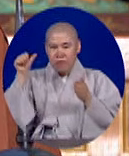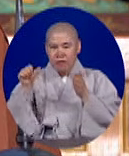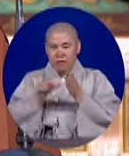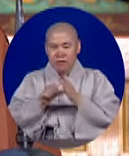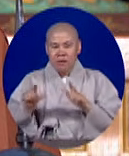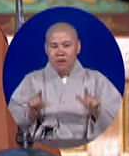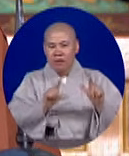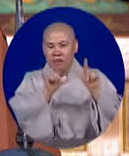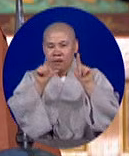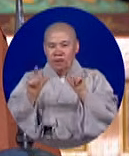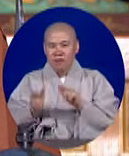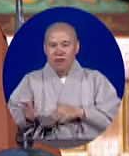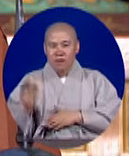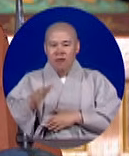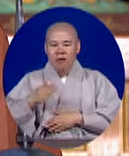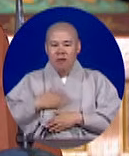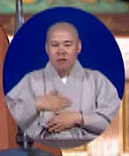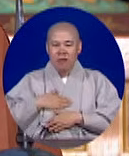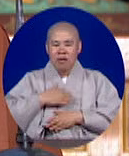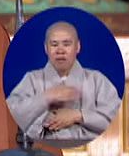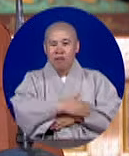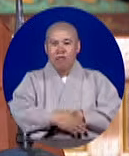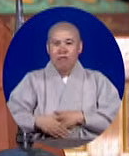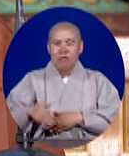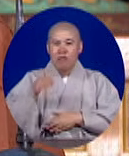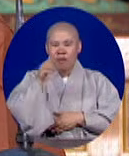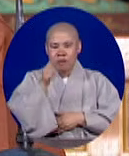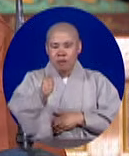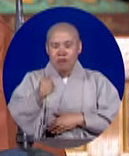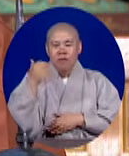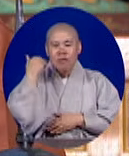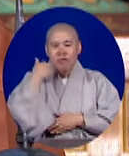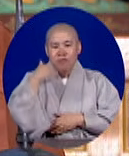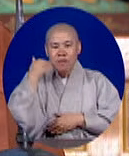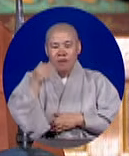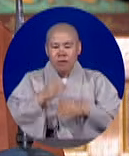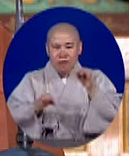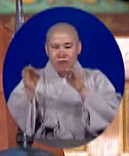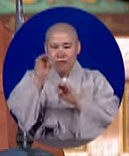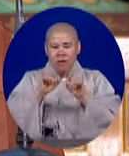평생을 살면서 이 몸의 주인이 누군지 안 찾아보고 죽는다.